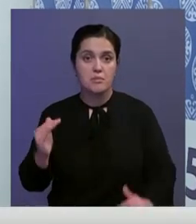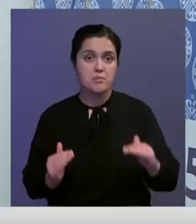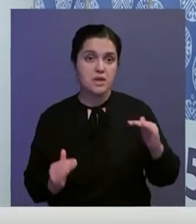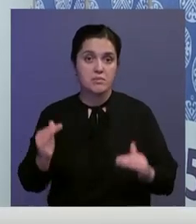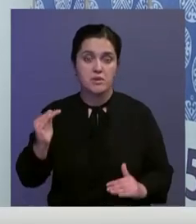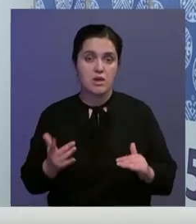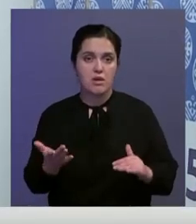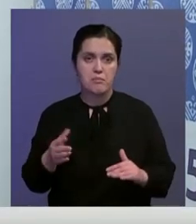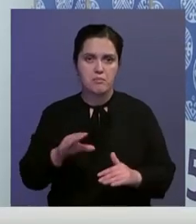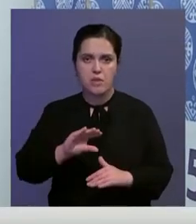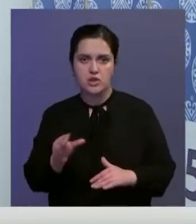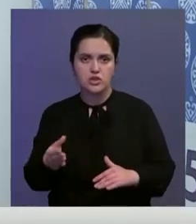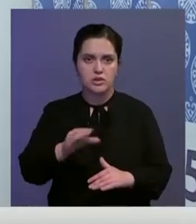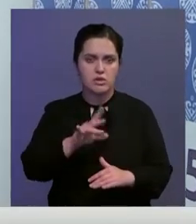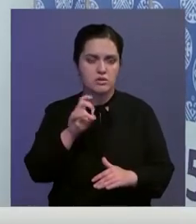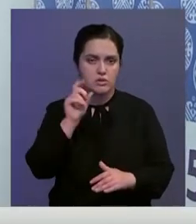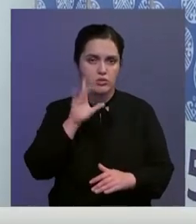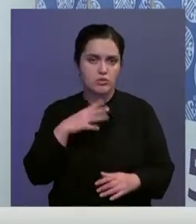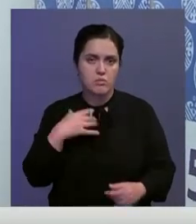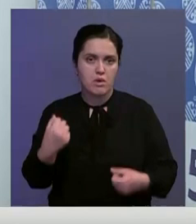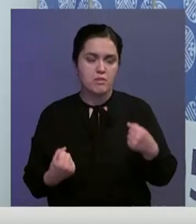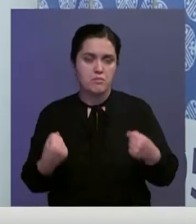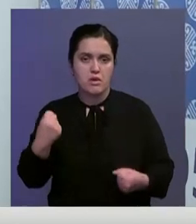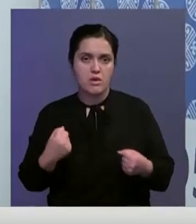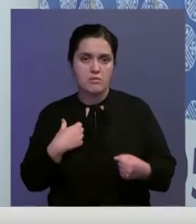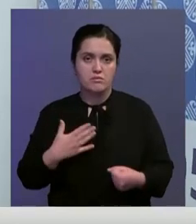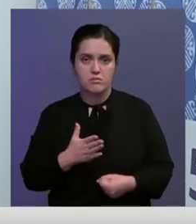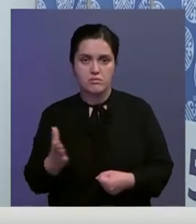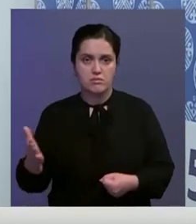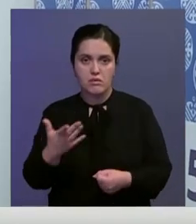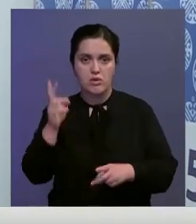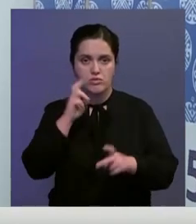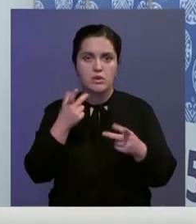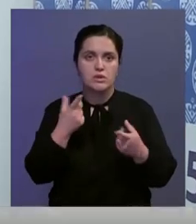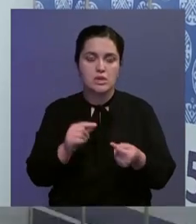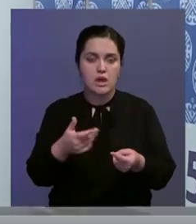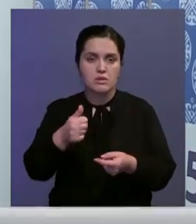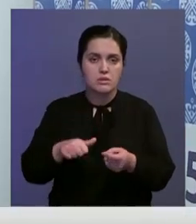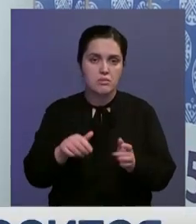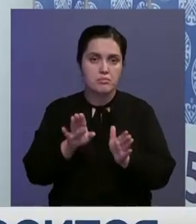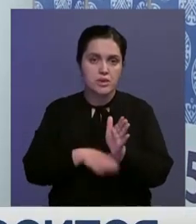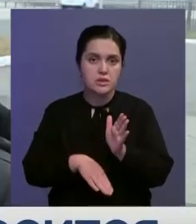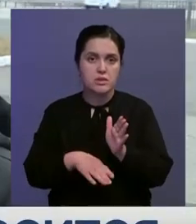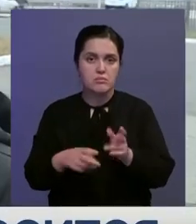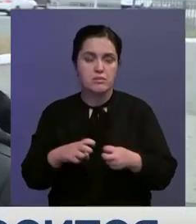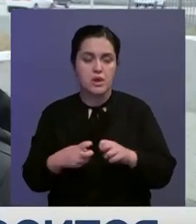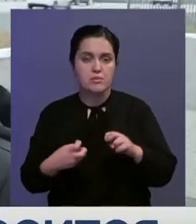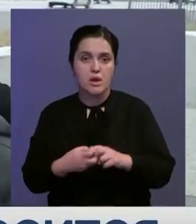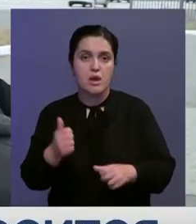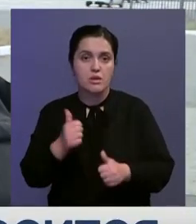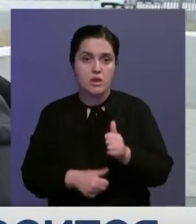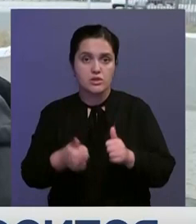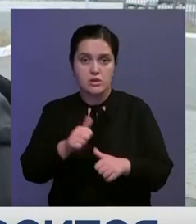машину кидает, даже неудобно ехать. И получается, перестраиваешься, ищешь, где нет этих щелей, нет этих разломов. Вот в этом проблема. Каждую